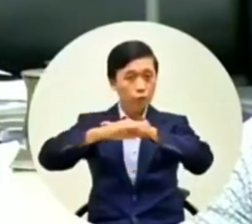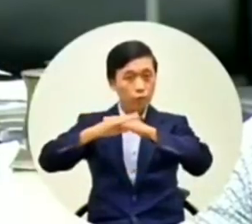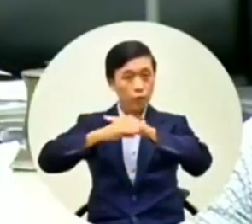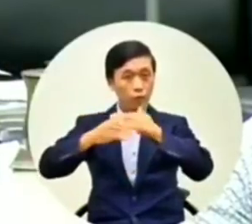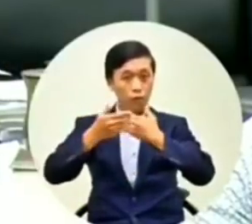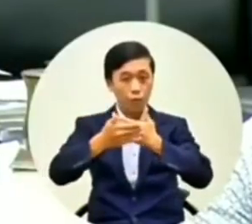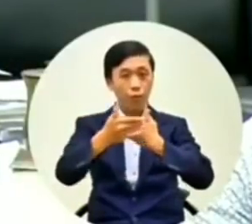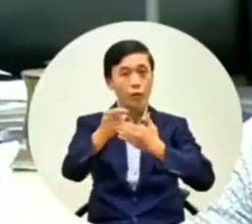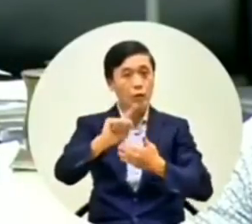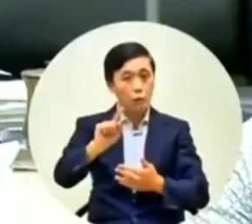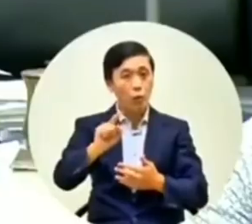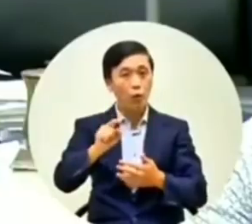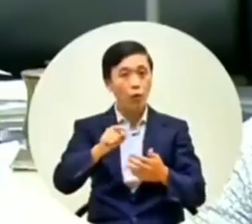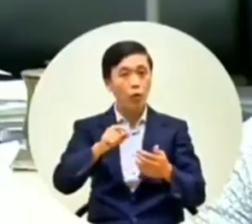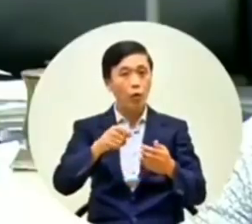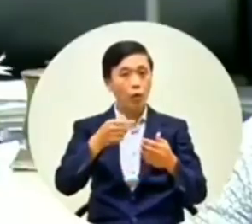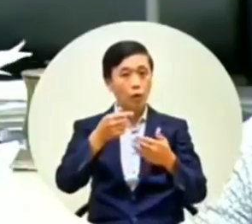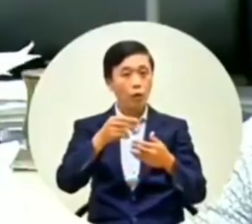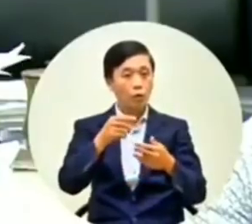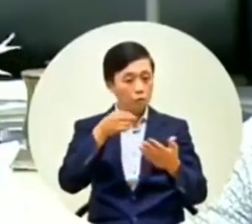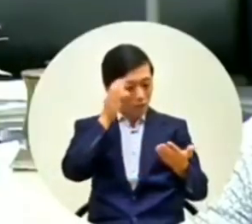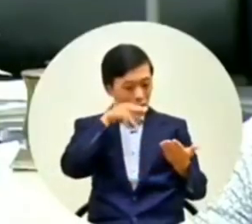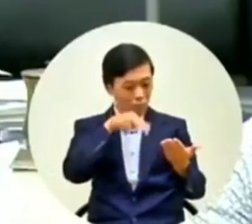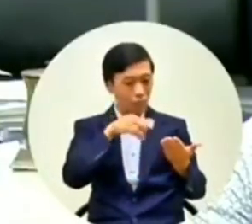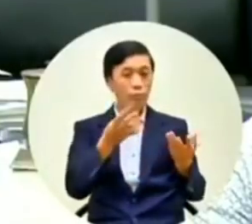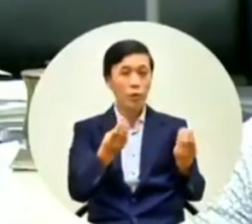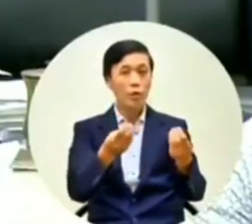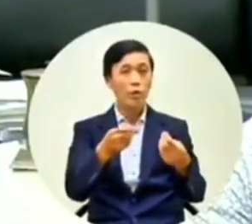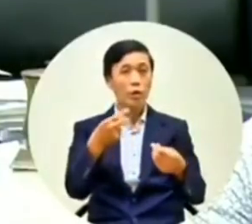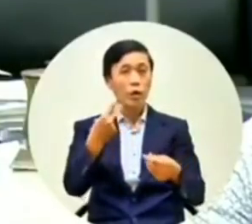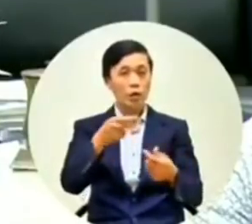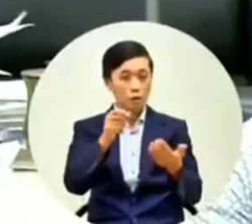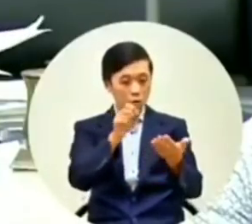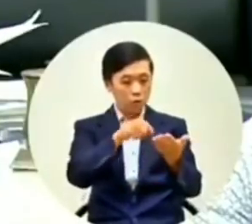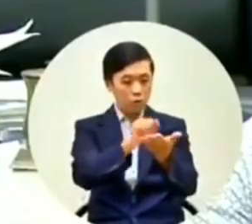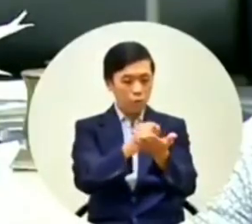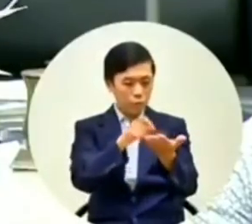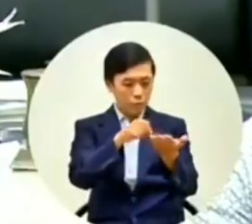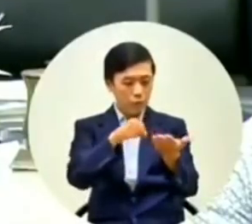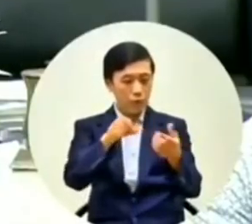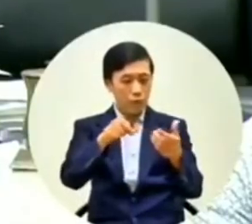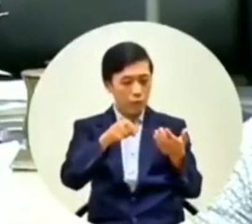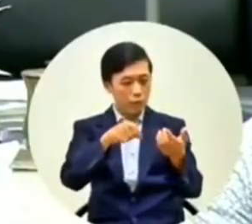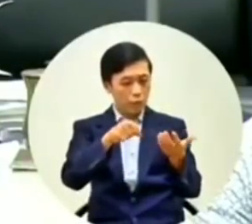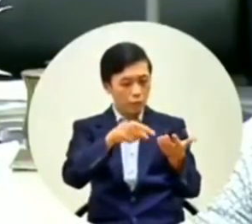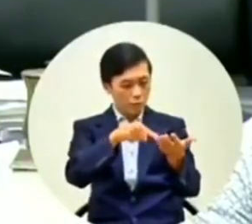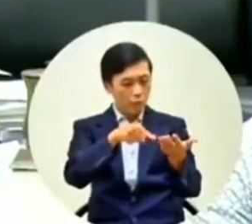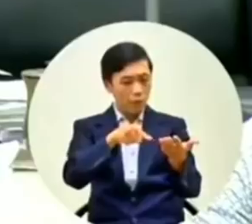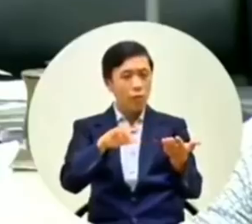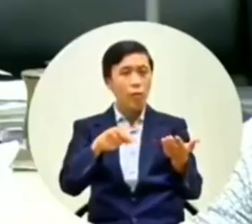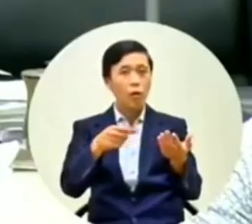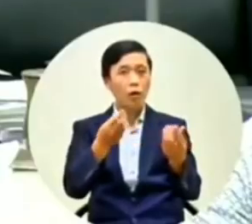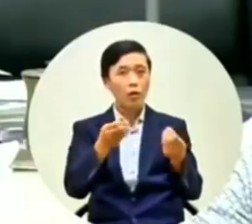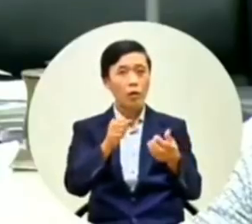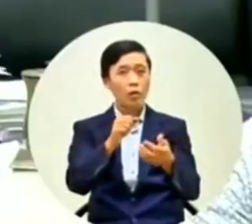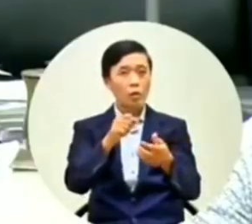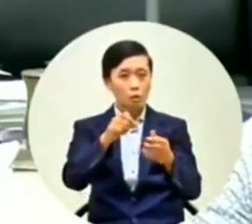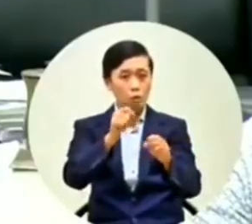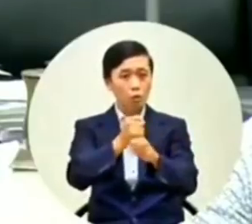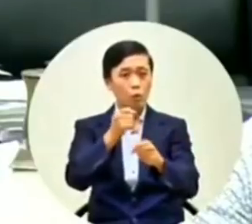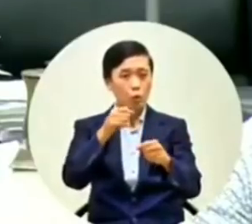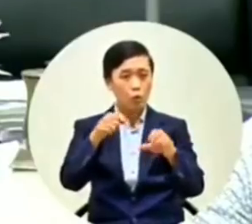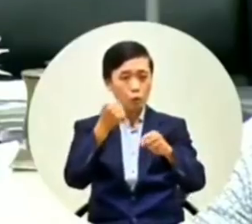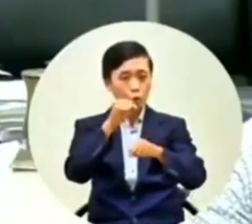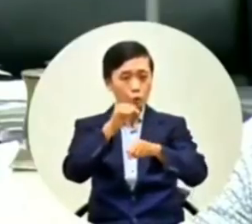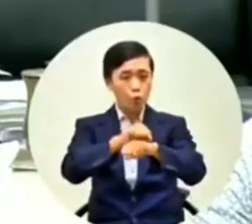度哈，跟这个期程。那感觉呢，五下拉摩下写港哈，好像呢这一本呢就好像是作文比赛一样。我